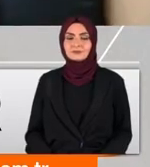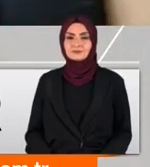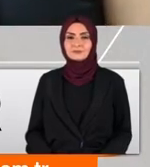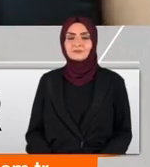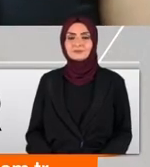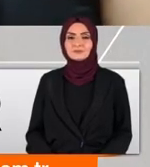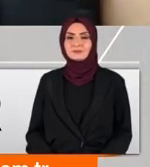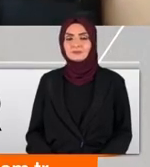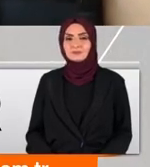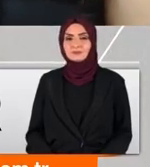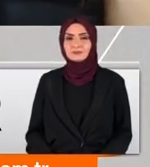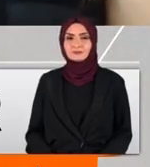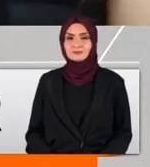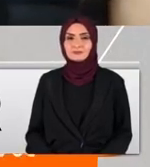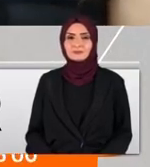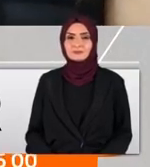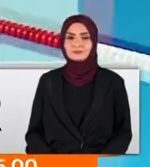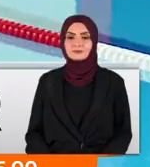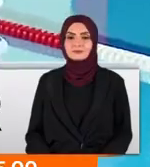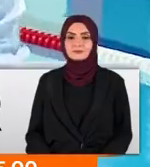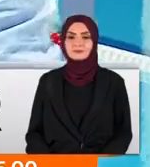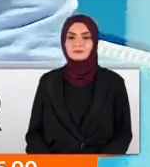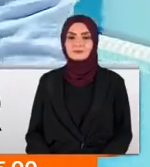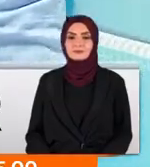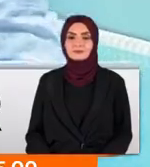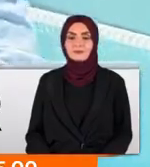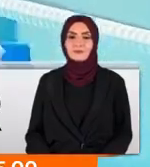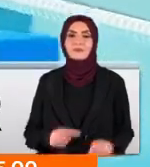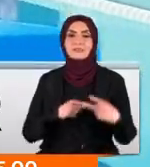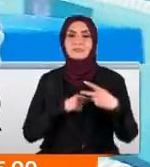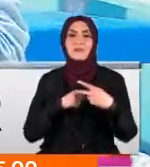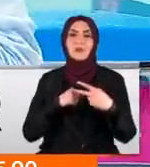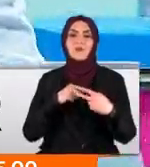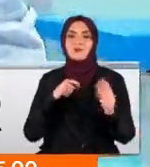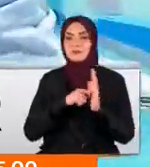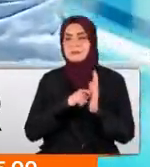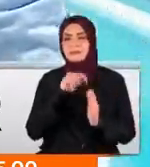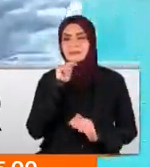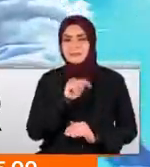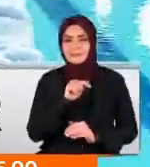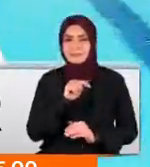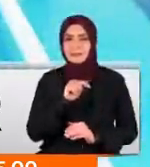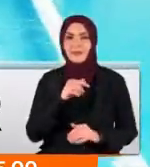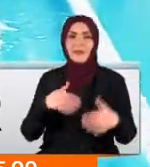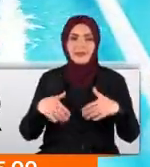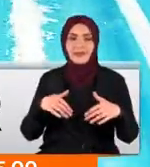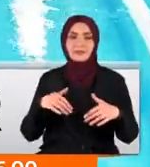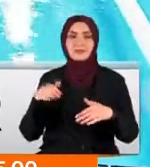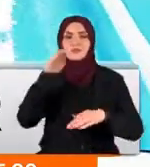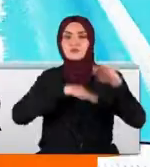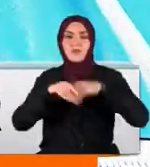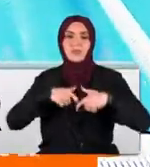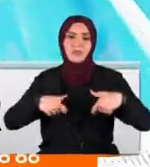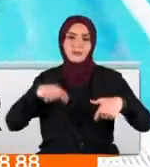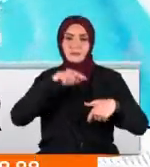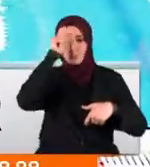ölmesi, annelerin çocuksuz kalması zalimce bir şey. Zaporojye Paralimpik yüzme takımı Türkiye'ye geldikten tam bir hafta sonra